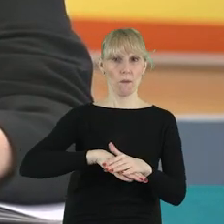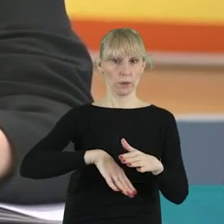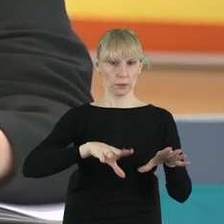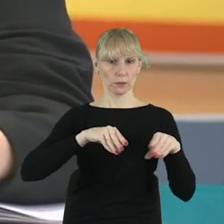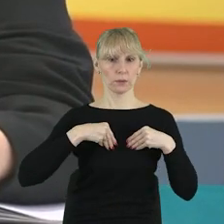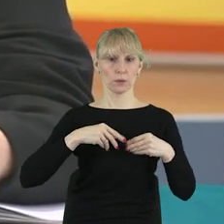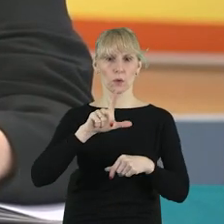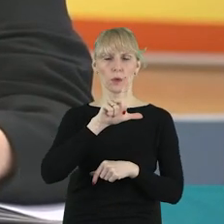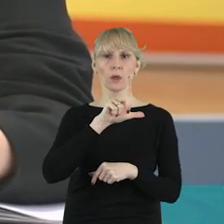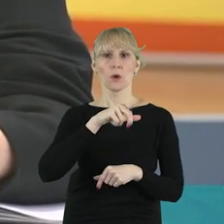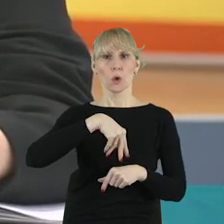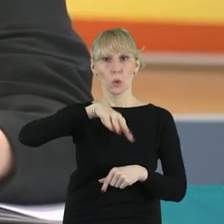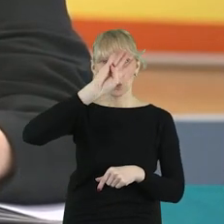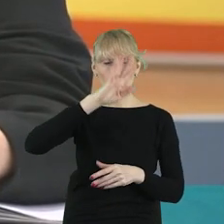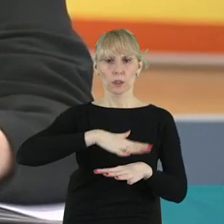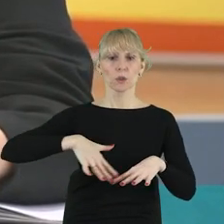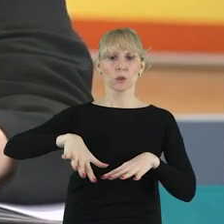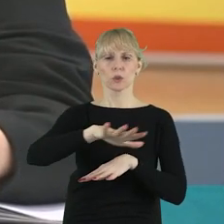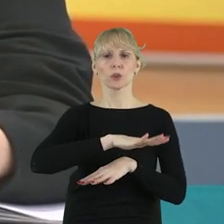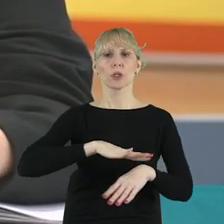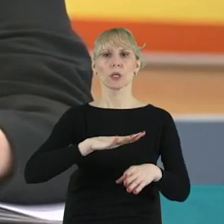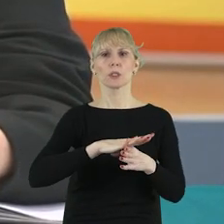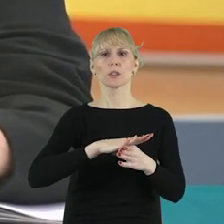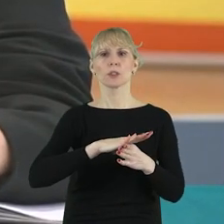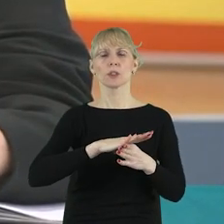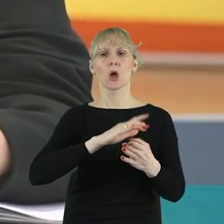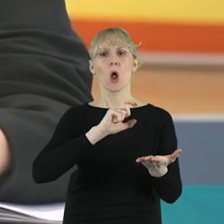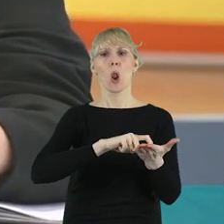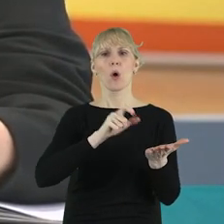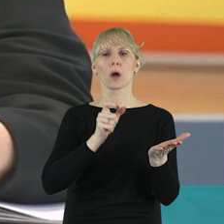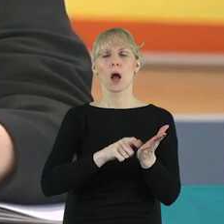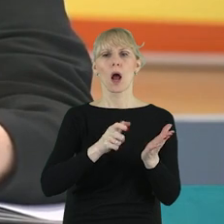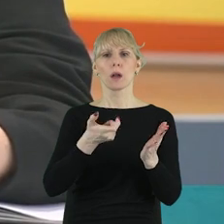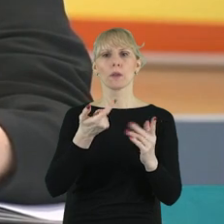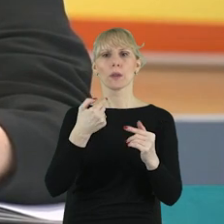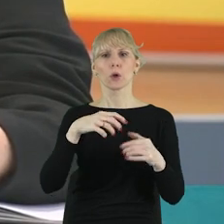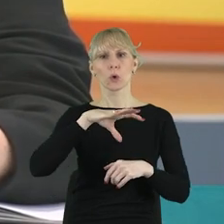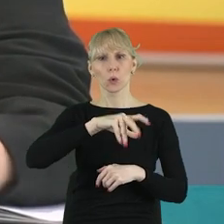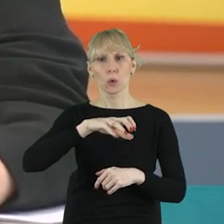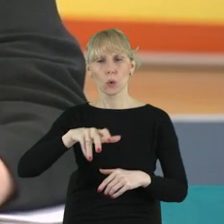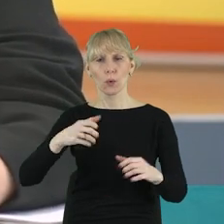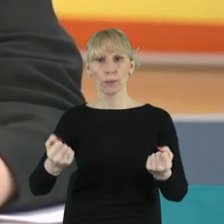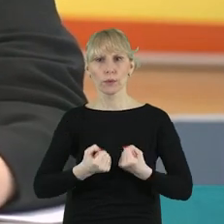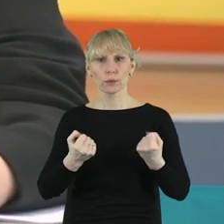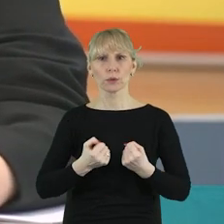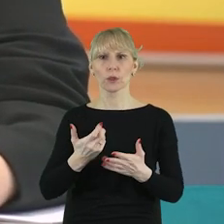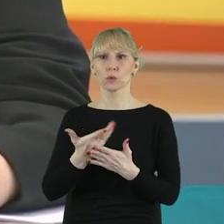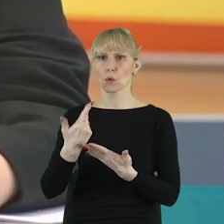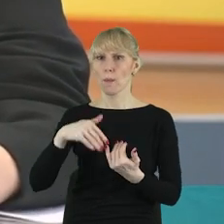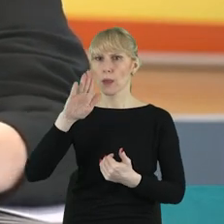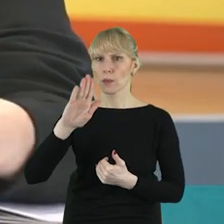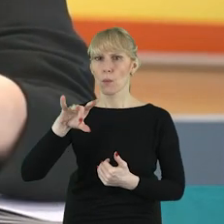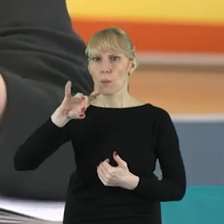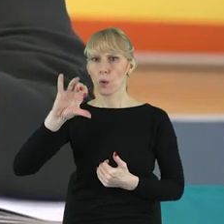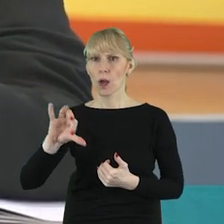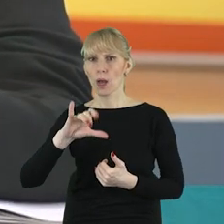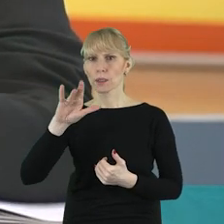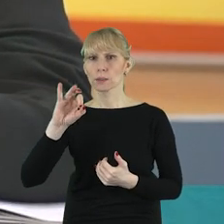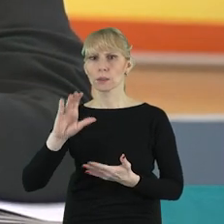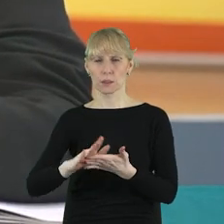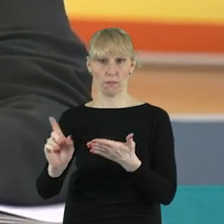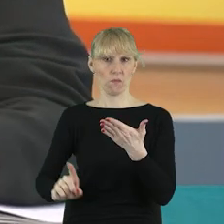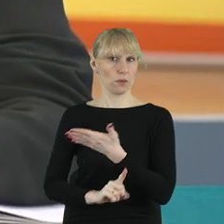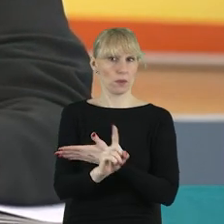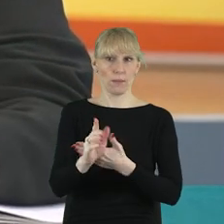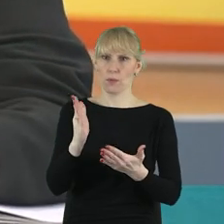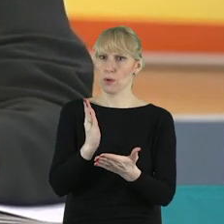przepraszam bardzo, łódzkiej sieci lokalnych grup działania, że w imieniu tejże grupy pan radny występuje. Proszę bardzo,